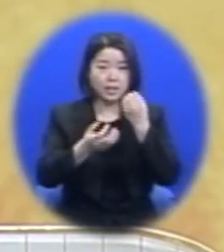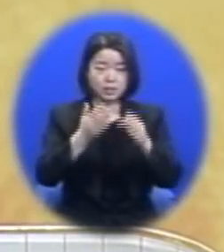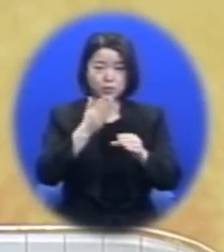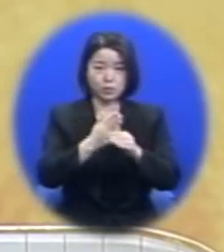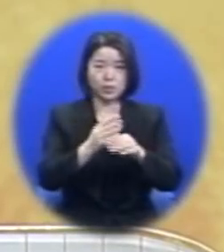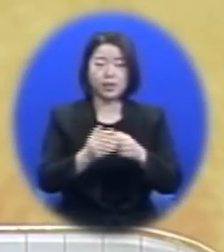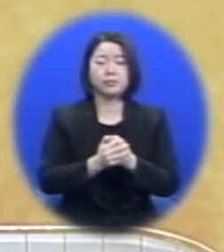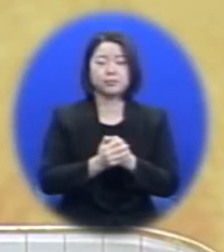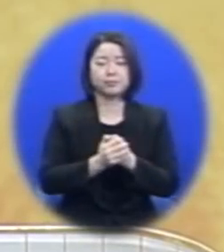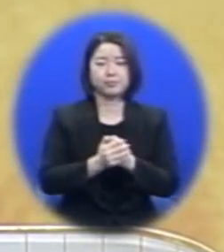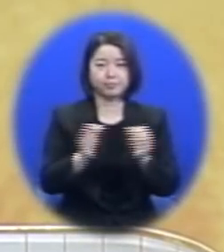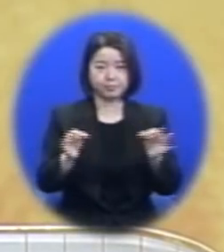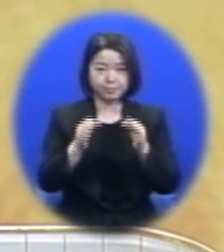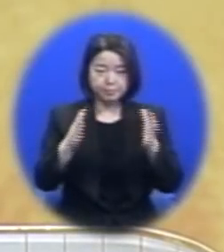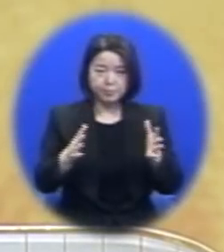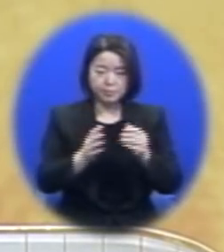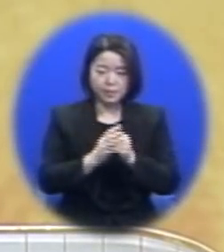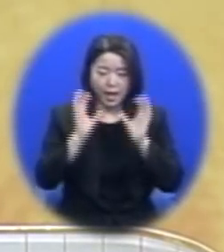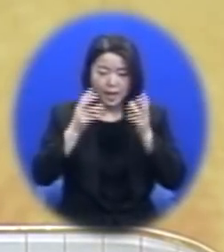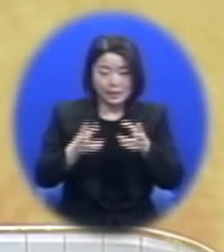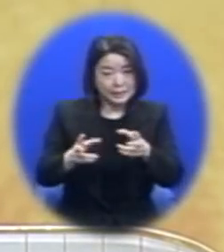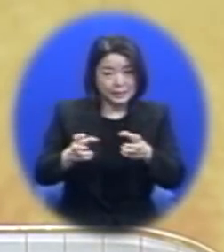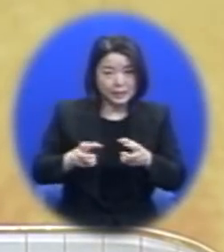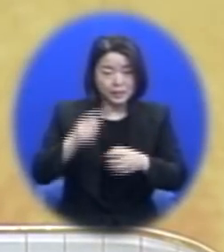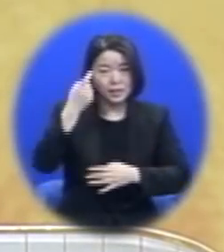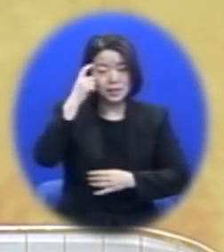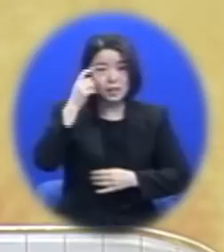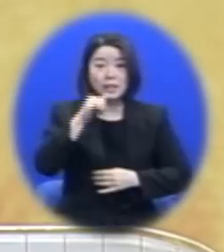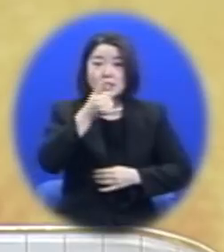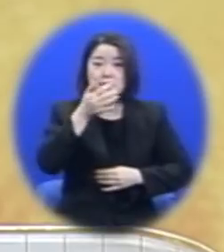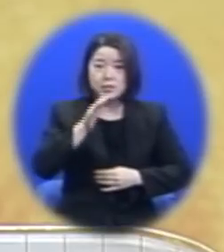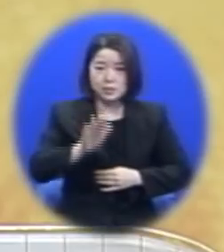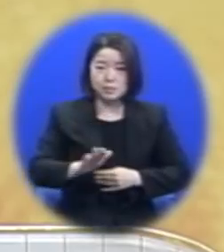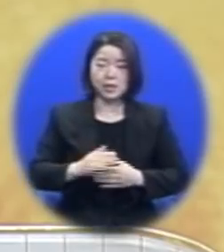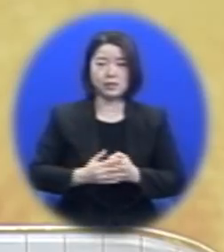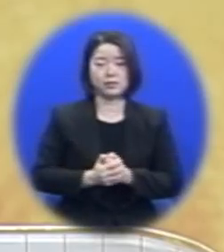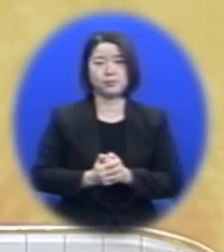잠깐 낙태할 생각을 했었지만